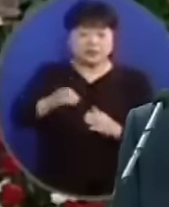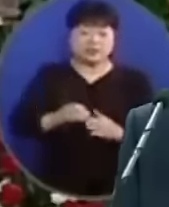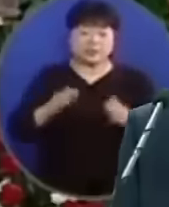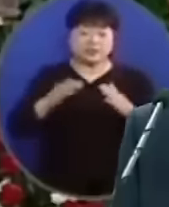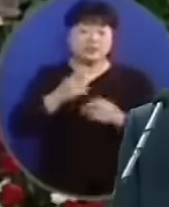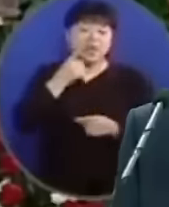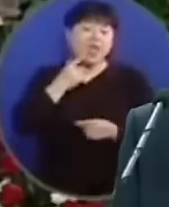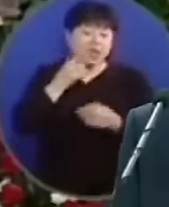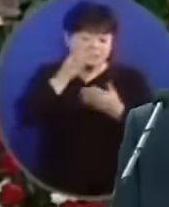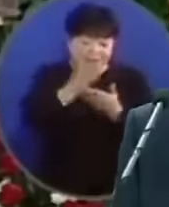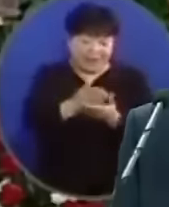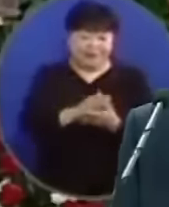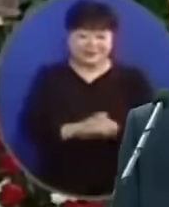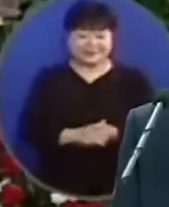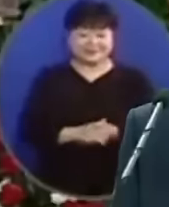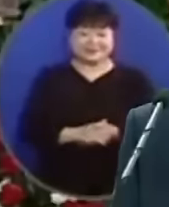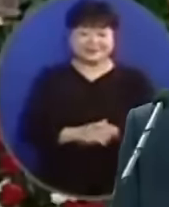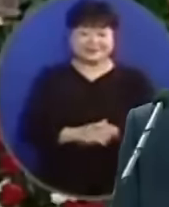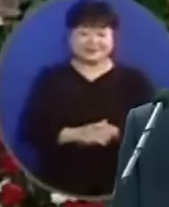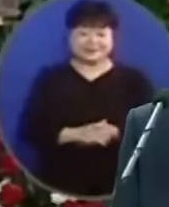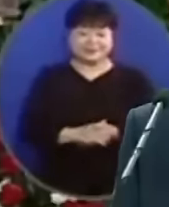집을 탐내지 말라.